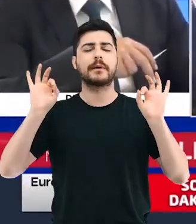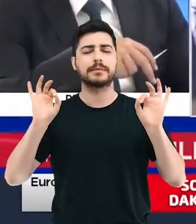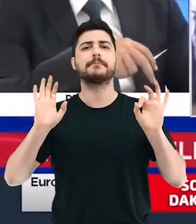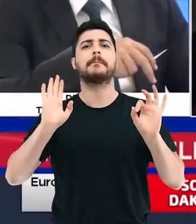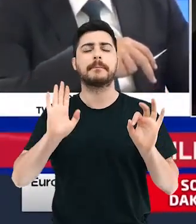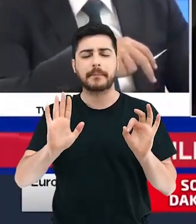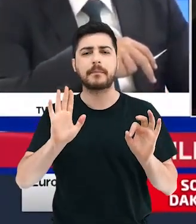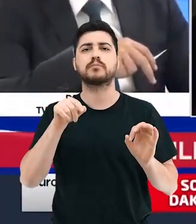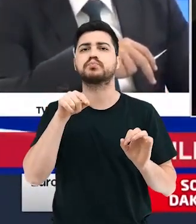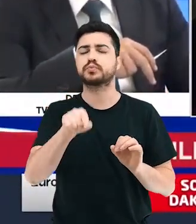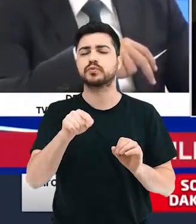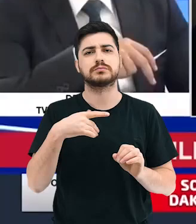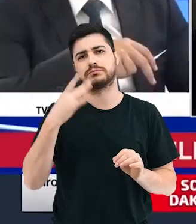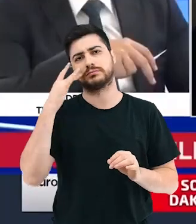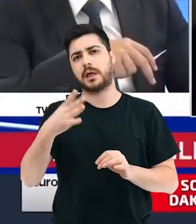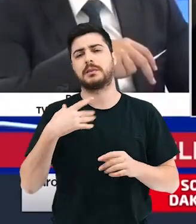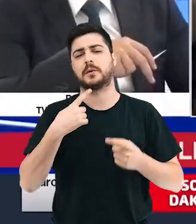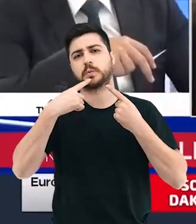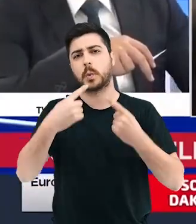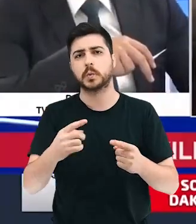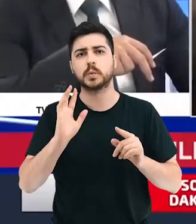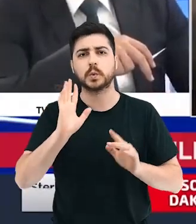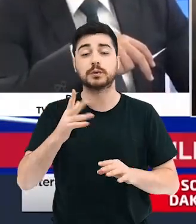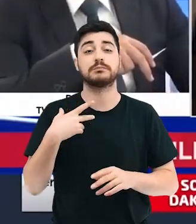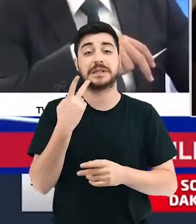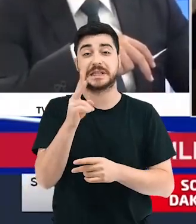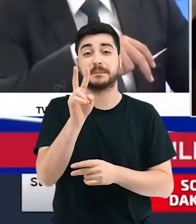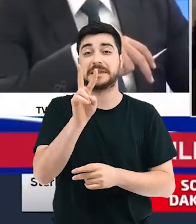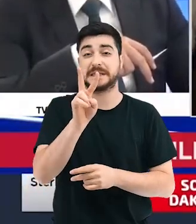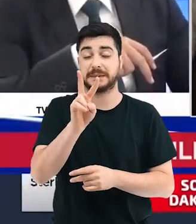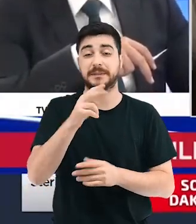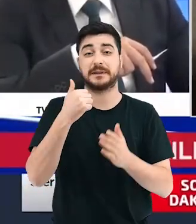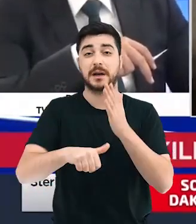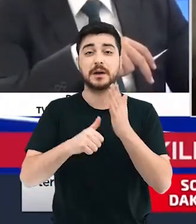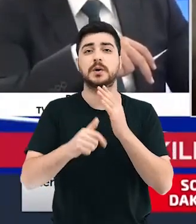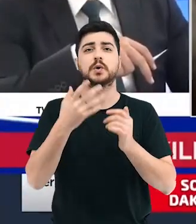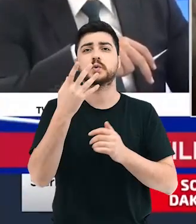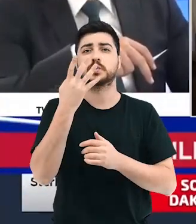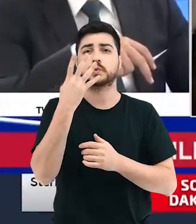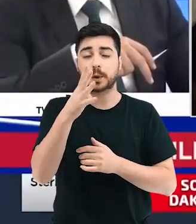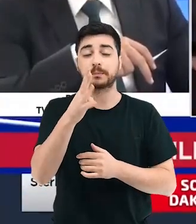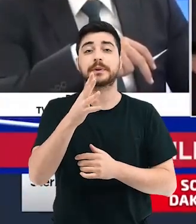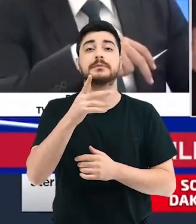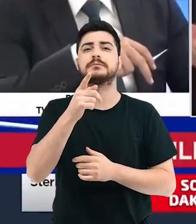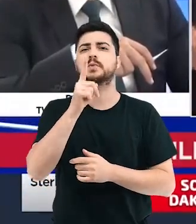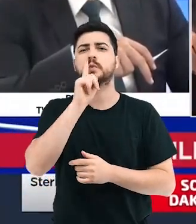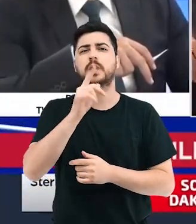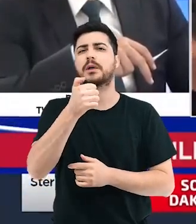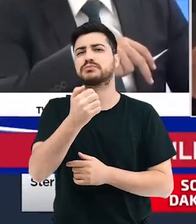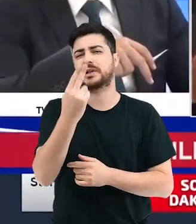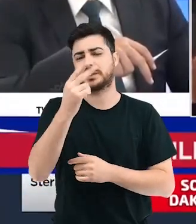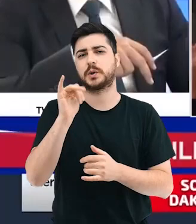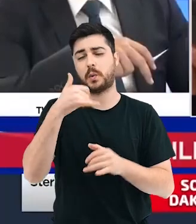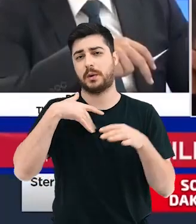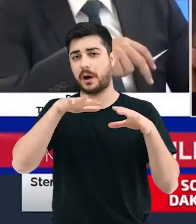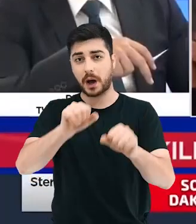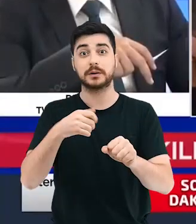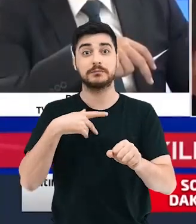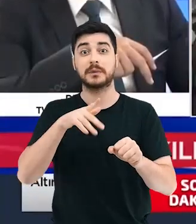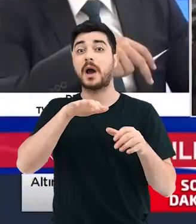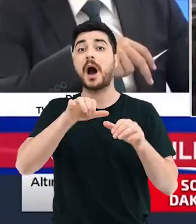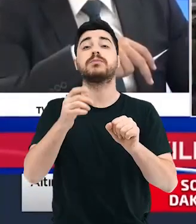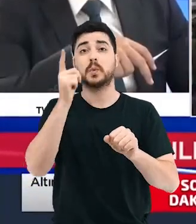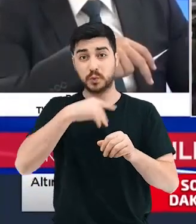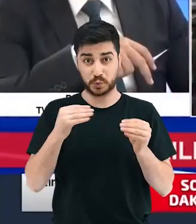alarmlarımızı çalıştırdık. Ve şunu çok net söyleyeyim. 2020 yılında 4162 kilo yakaladık. Yakalama